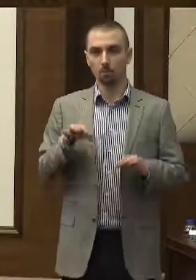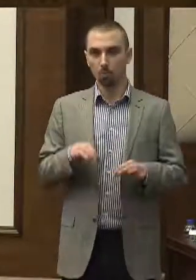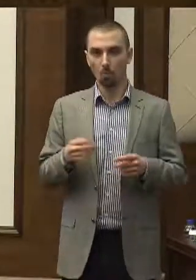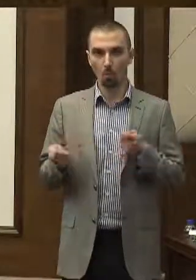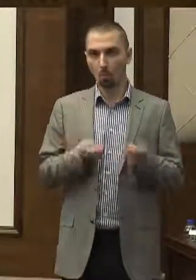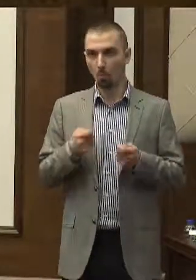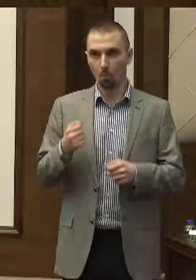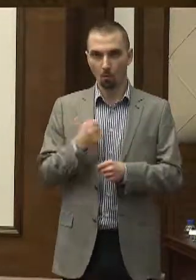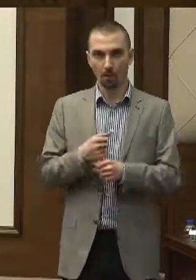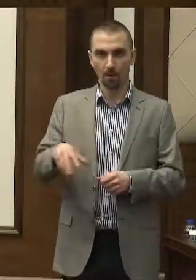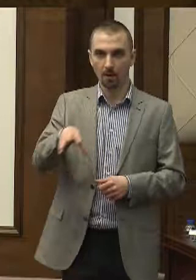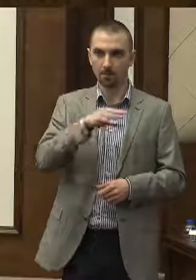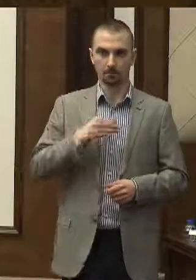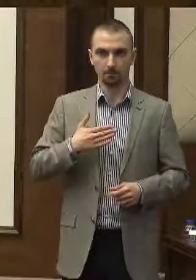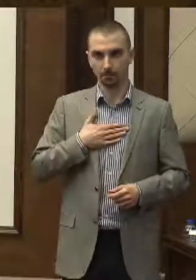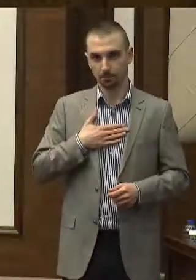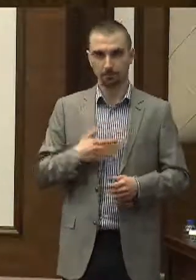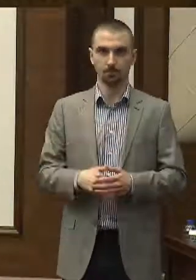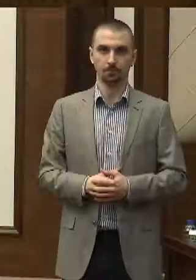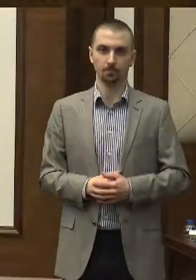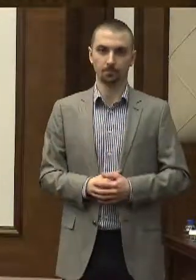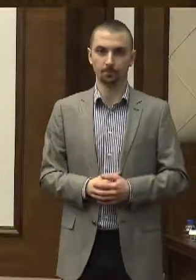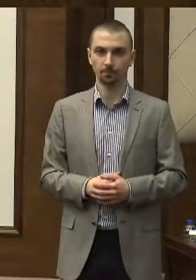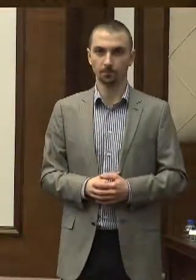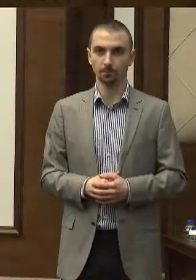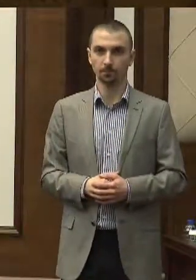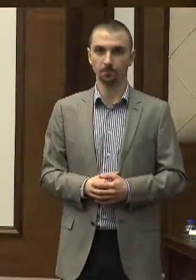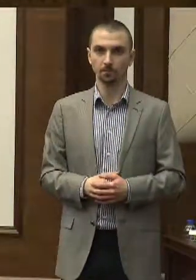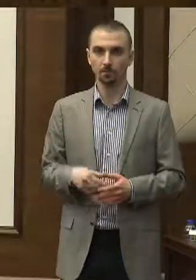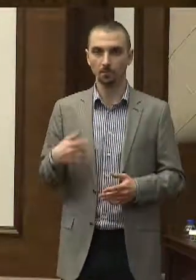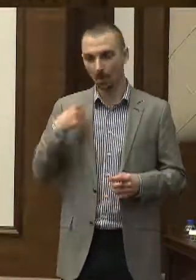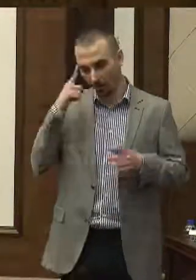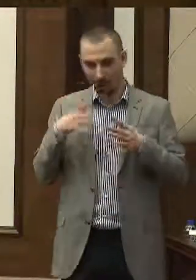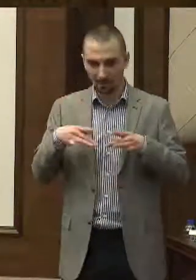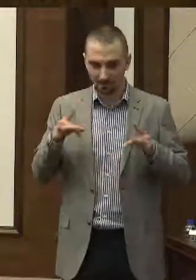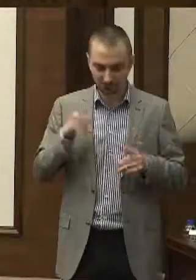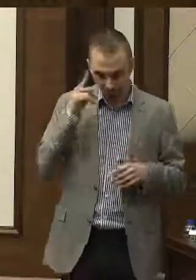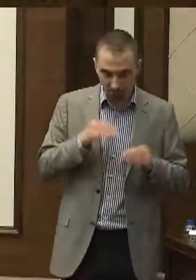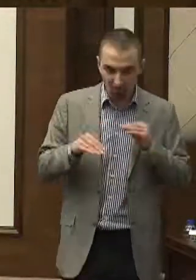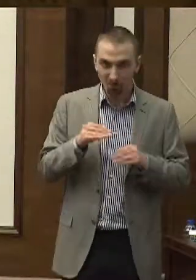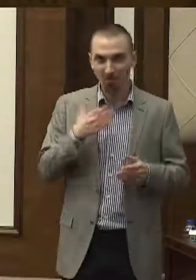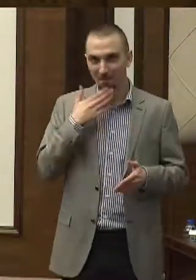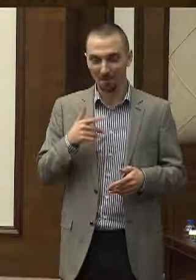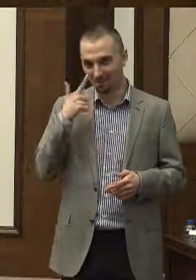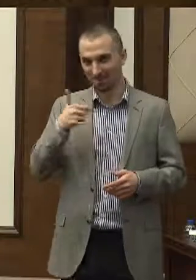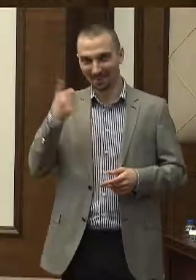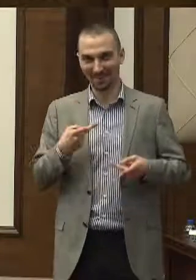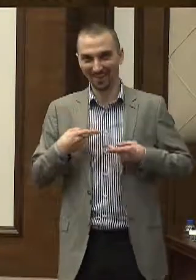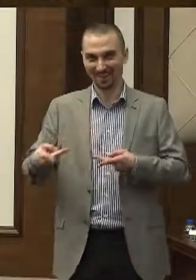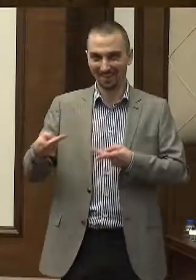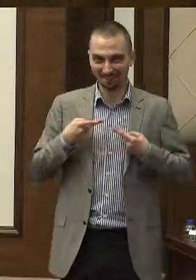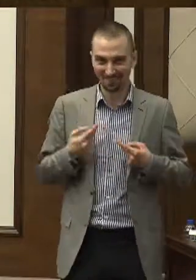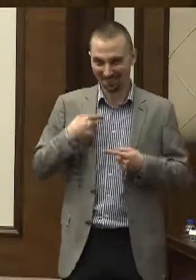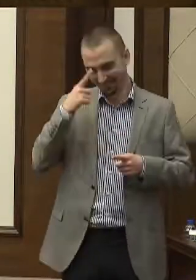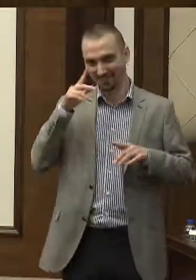olarak bizlere düşüyor diye değerlendiriyorum. Hiçbir hazırlığım yoktu. Başkanın ısrarı üzerine çok,